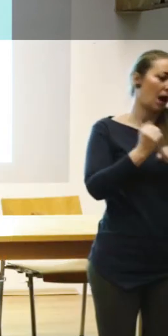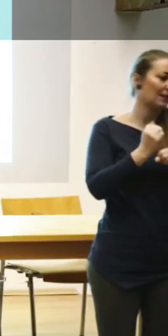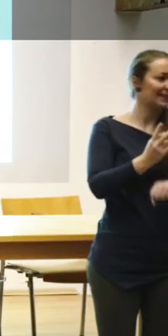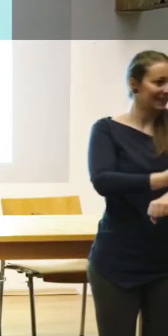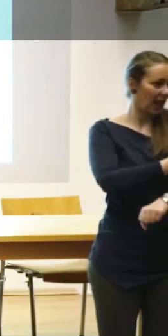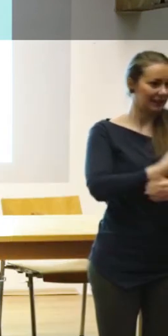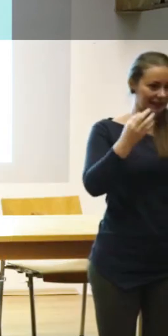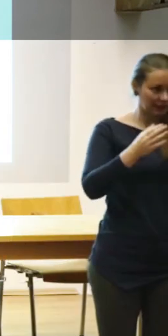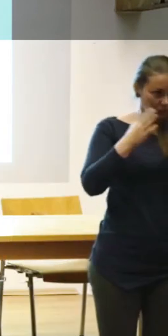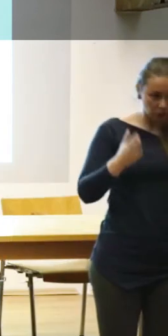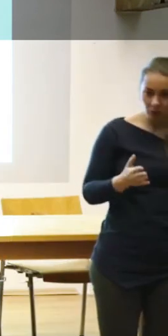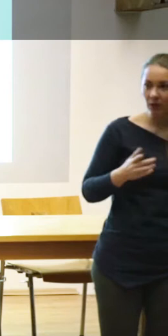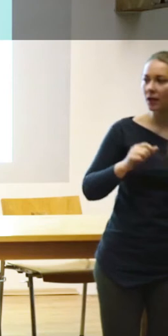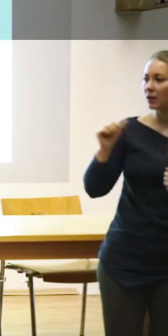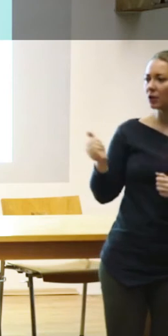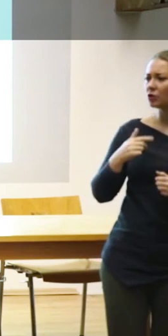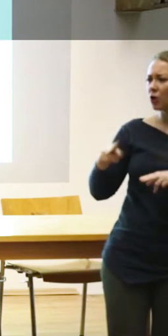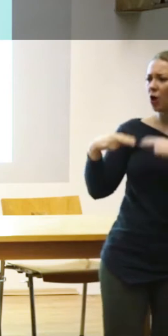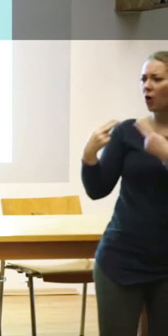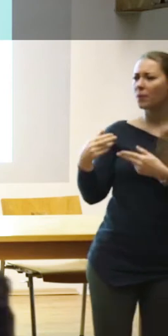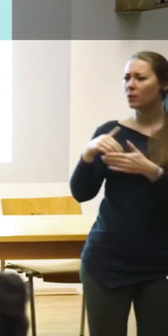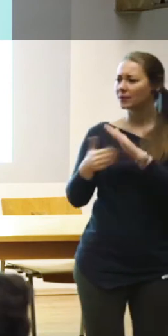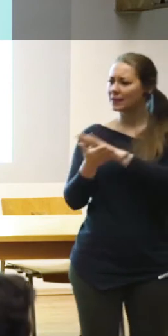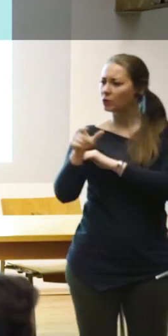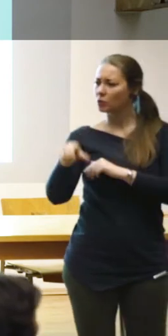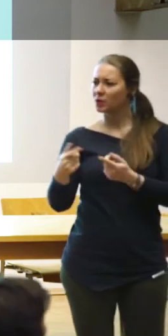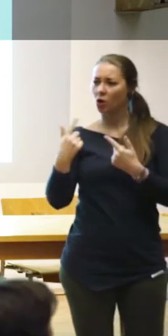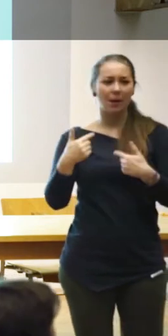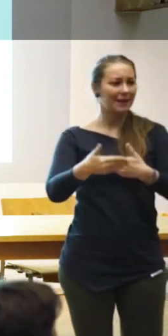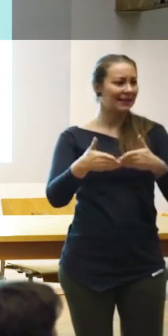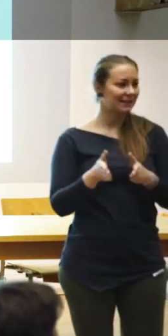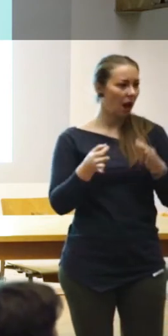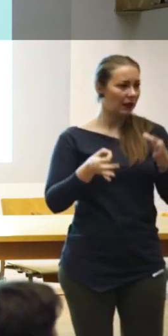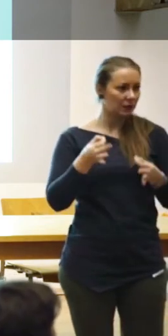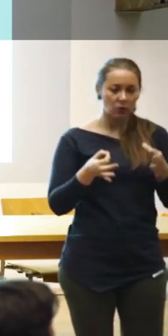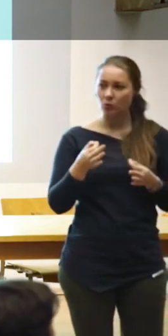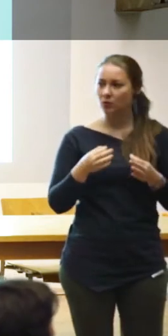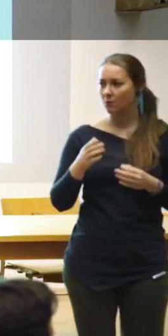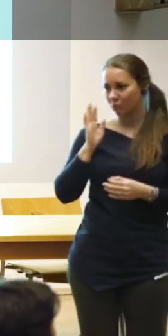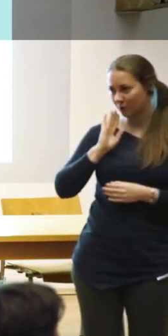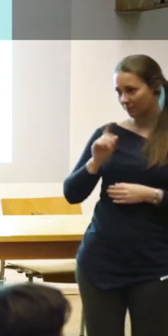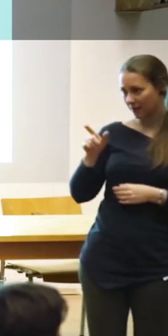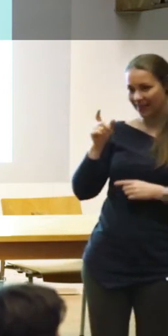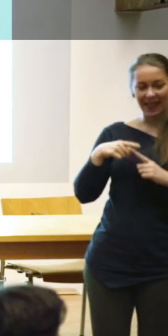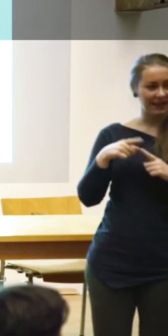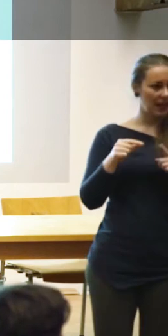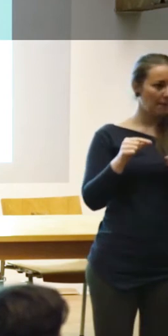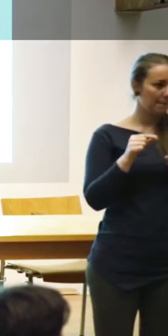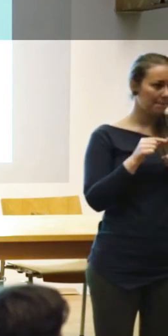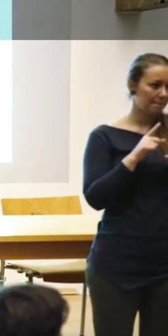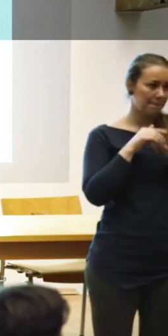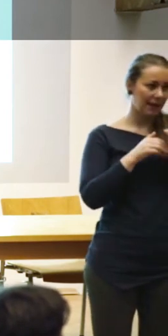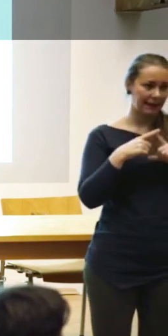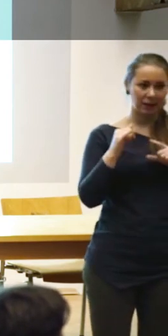aktuálně tedy ve vedení městských institucí, tak můžu poprosit Terezi Petiškovou z Domu umění města